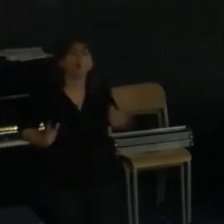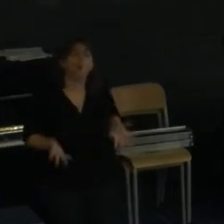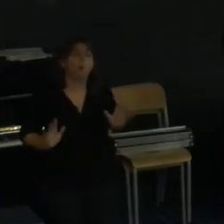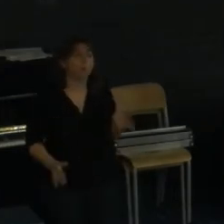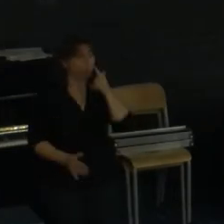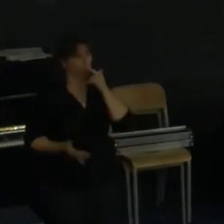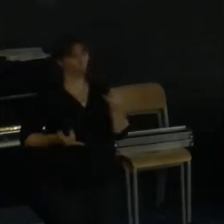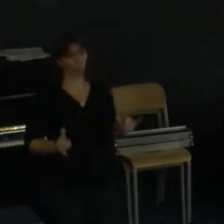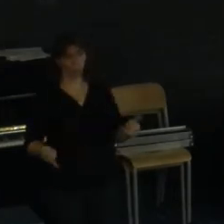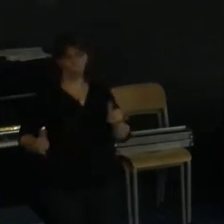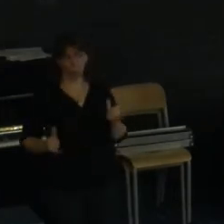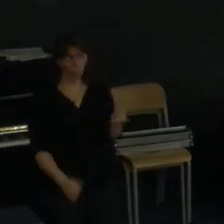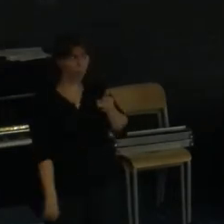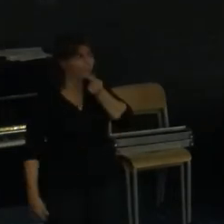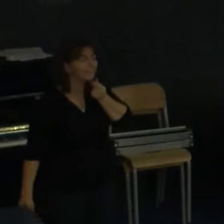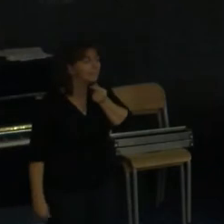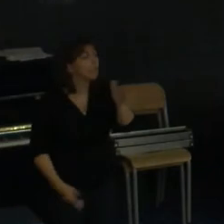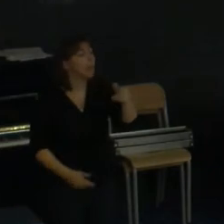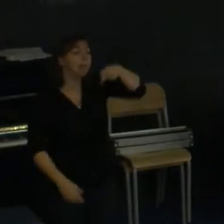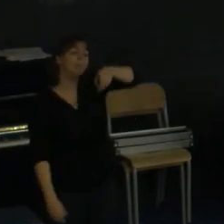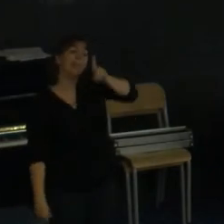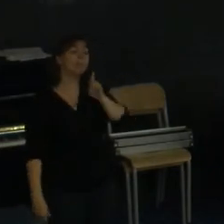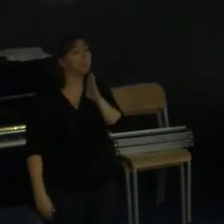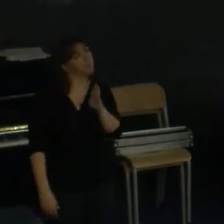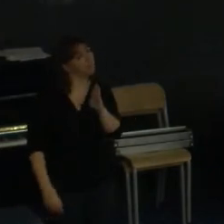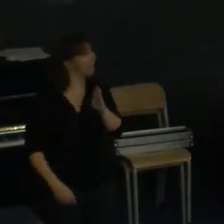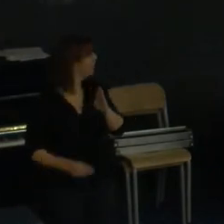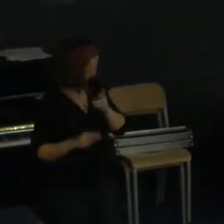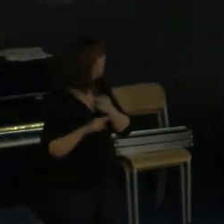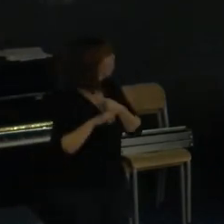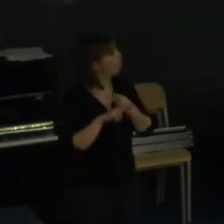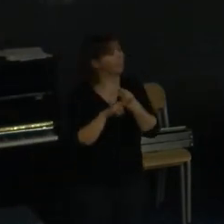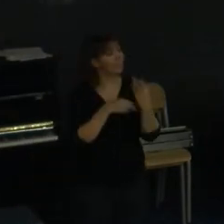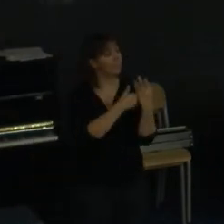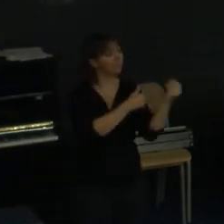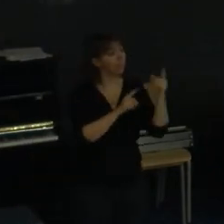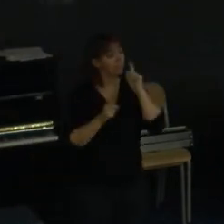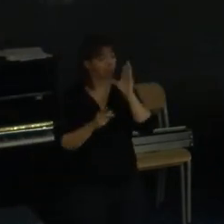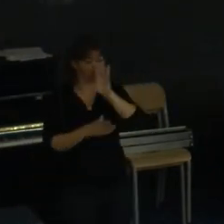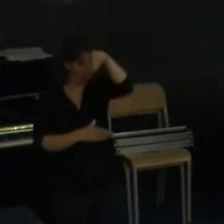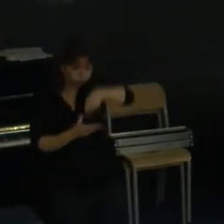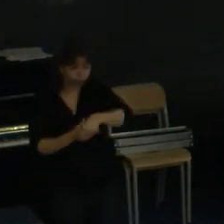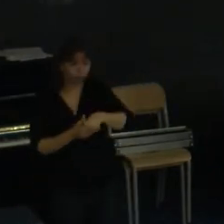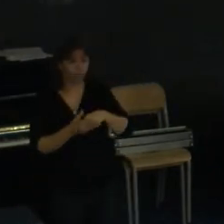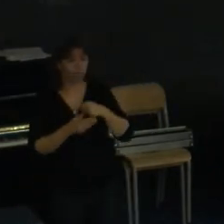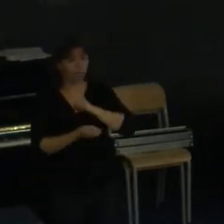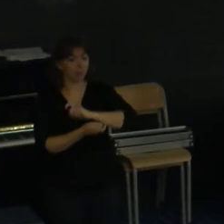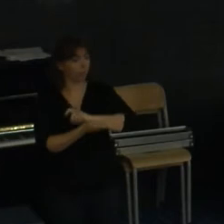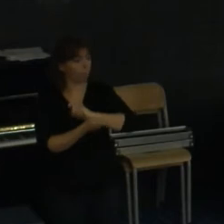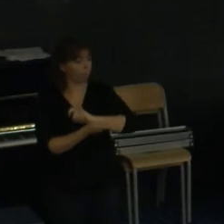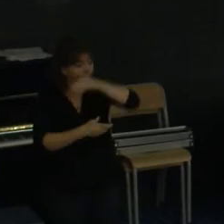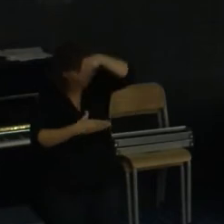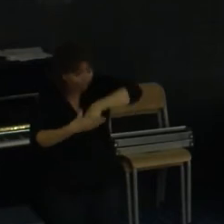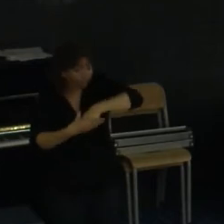librairie. Parce que PDB, c'est pas un outil externe, c'est vraiment une librairie Python qu'on peut vraiment utiliser en interne